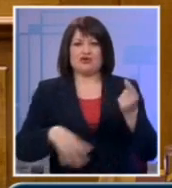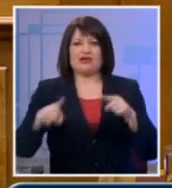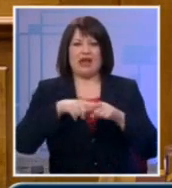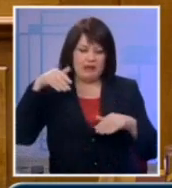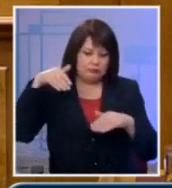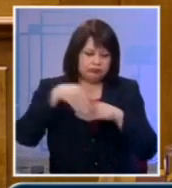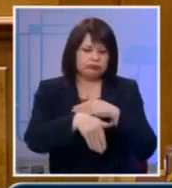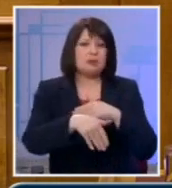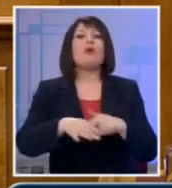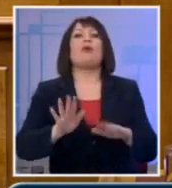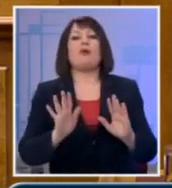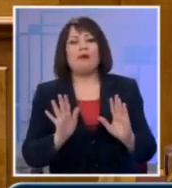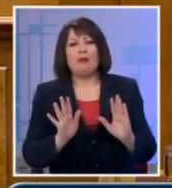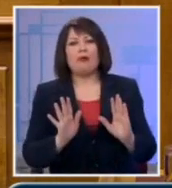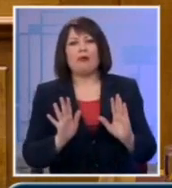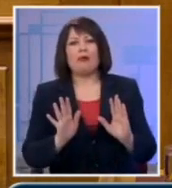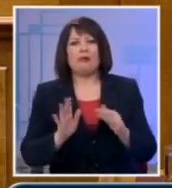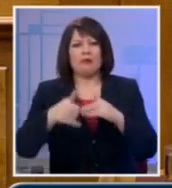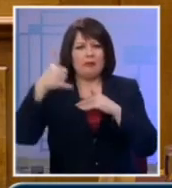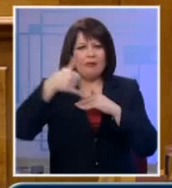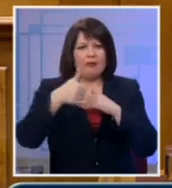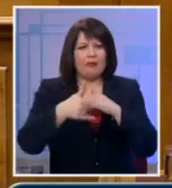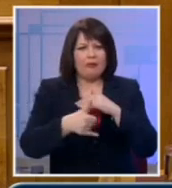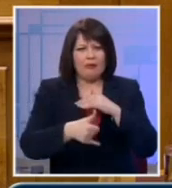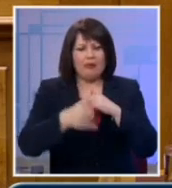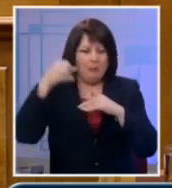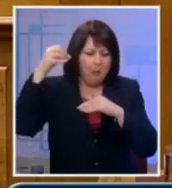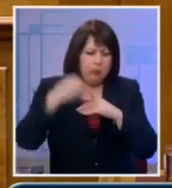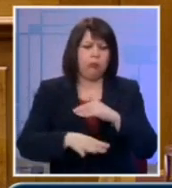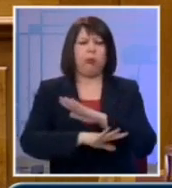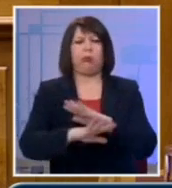γκρεμού, αλλά βαθιά πεσμένη μέσα στον γκρεμό.